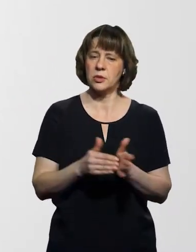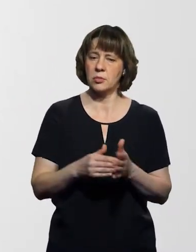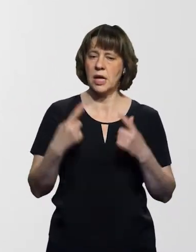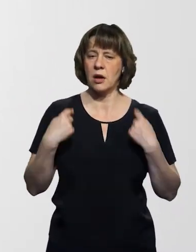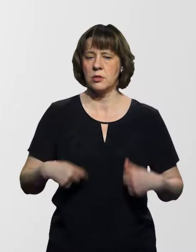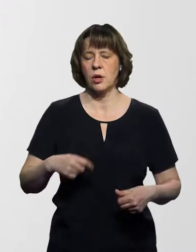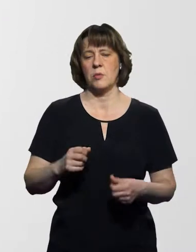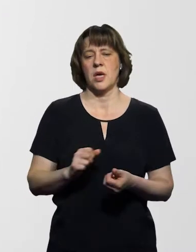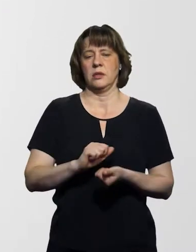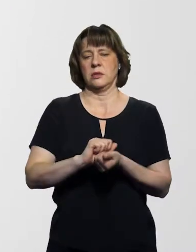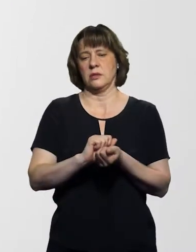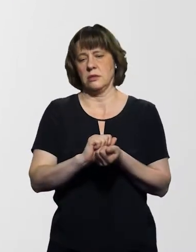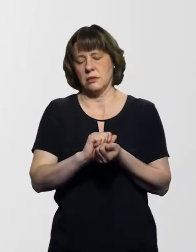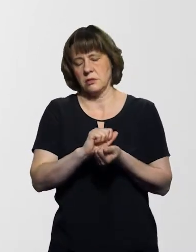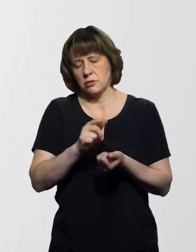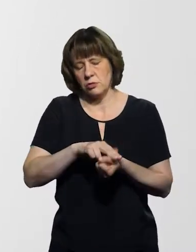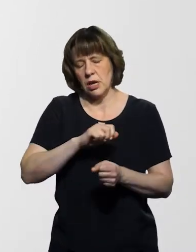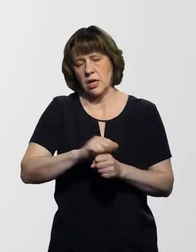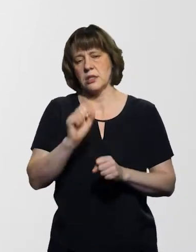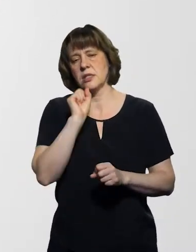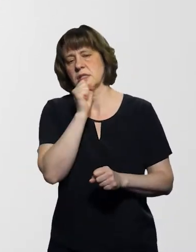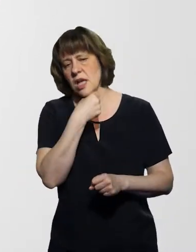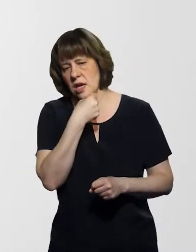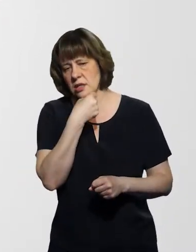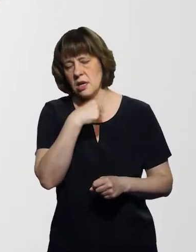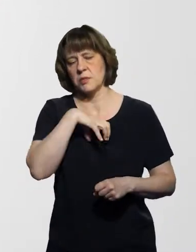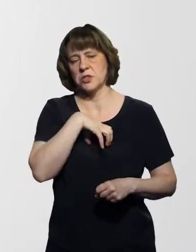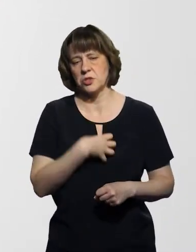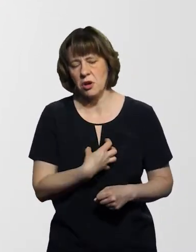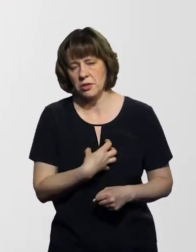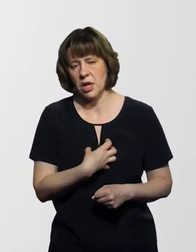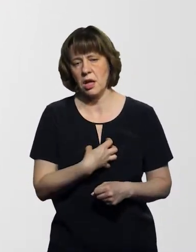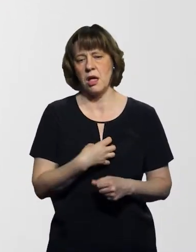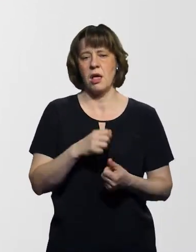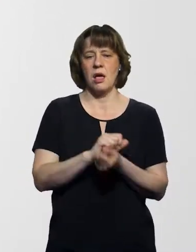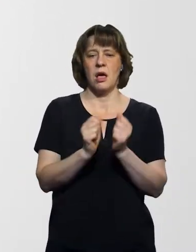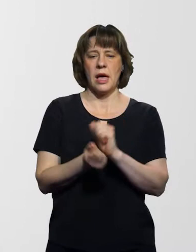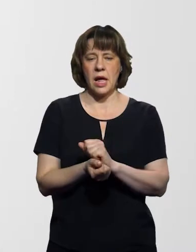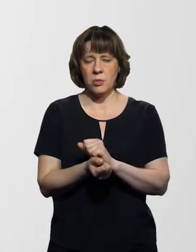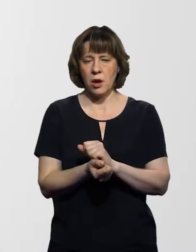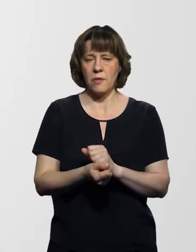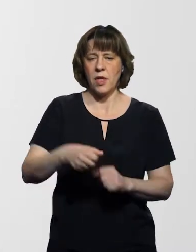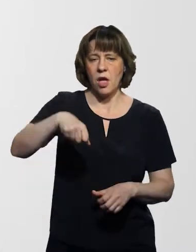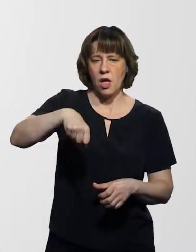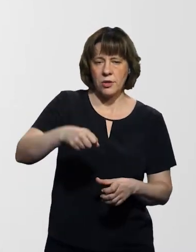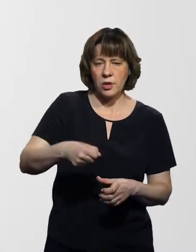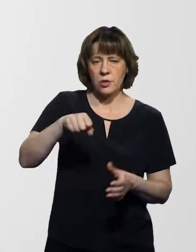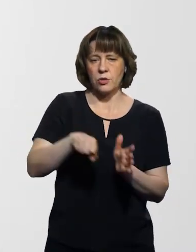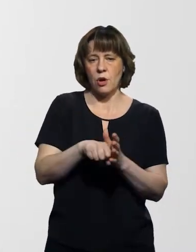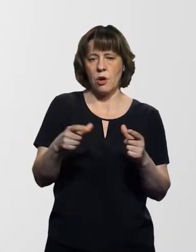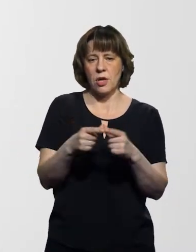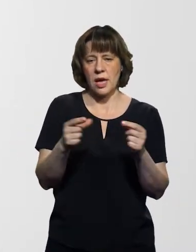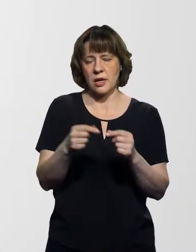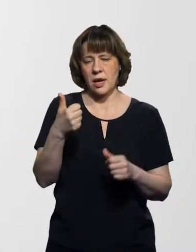z niepełnosprawnością górnych kończyn. Podobnie zadziała uniwersalnie zaprojektowana wytłaczanka na jajko, do której użycia wystarczy jedna